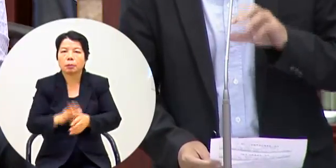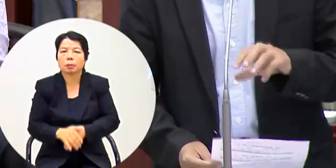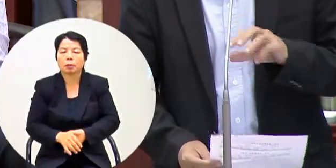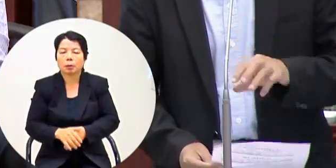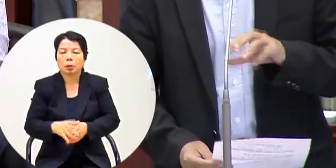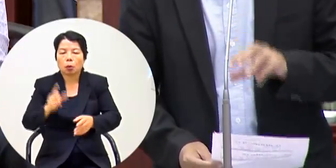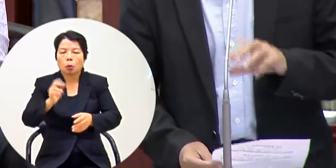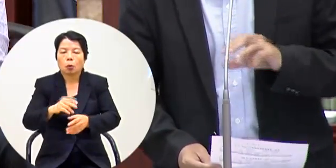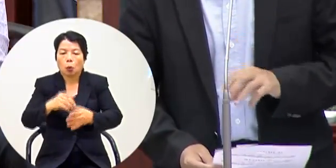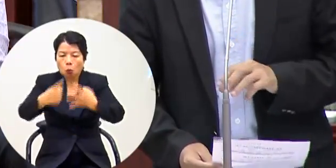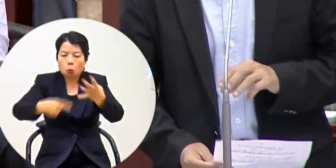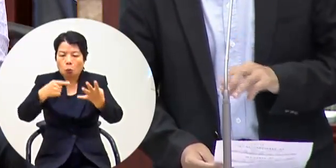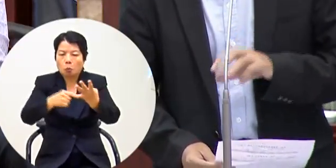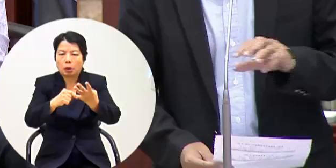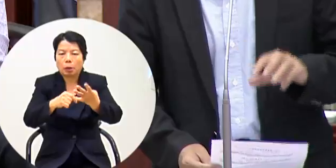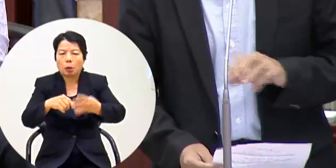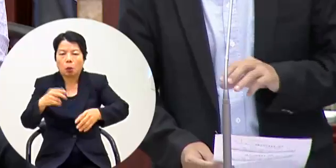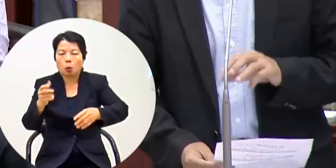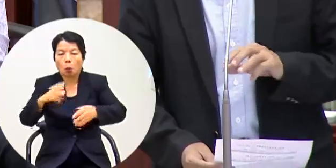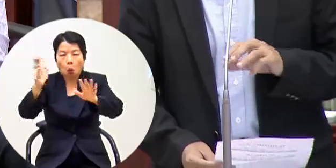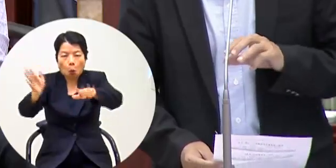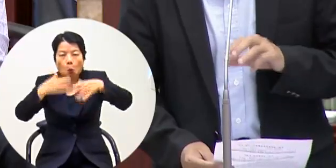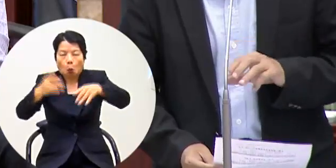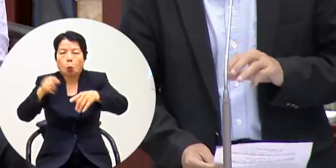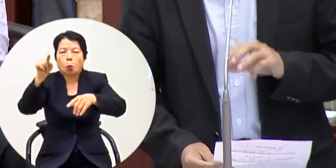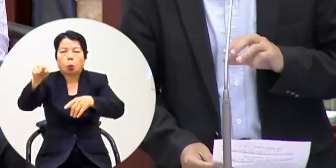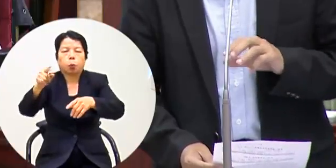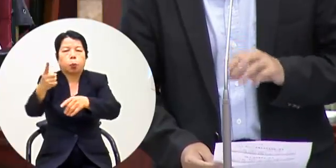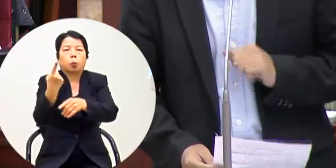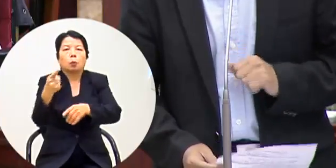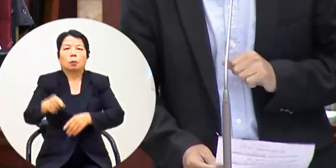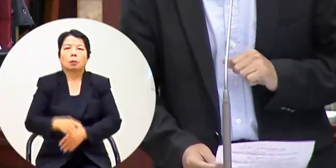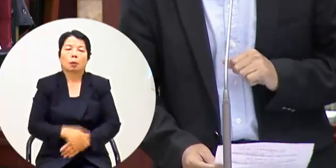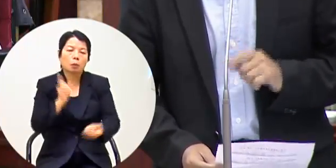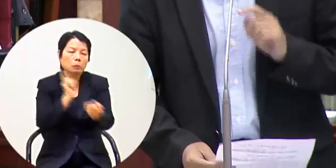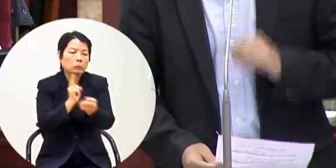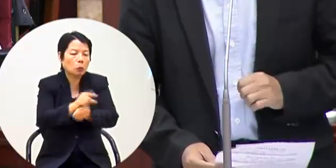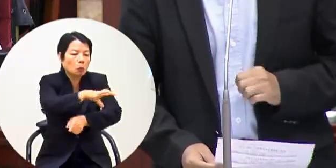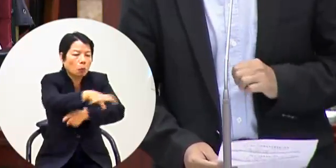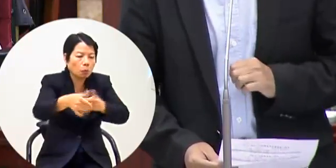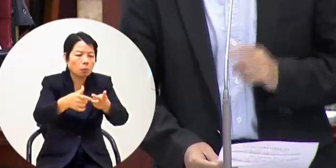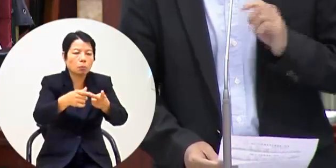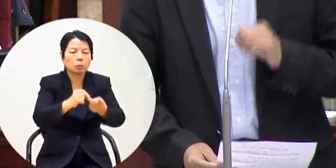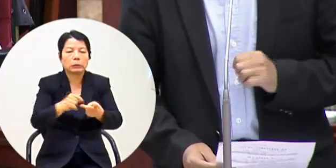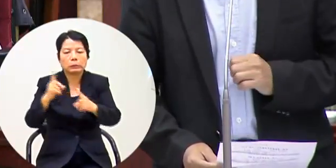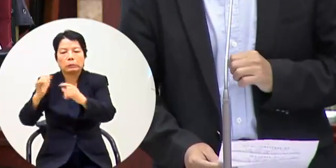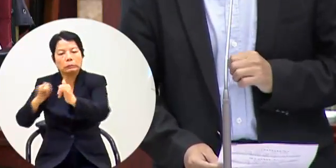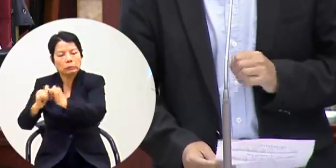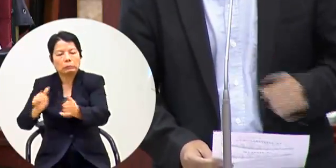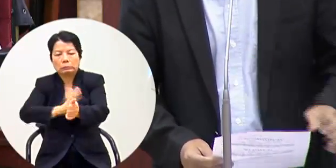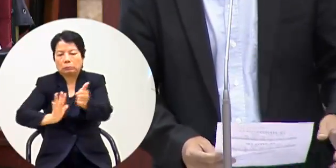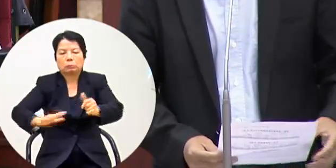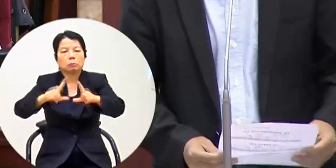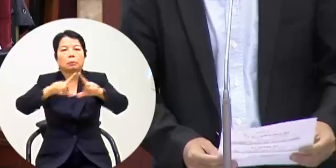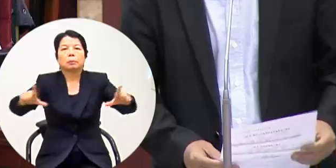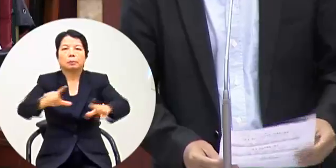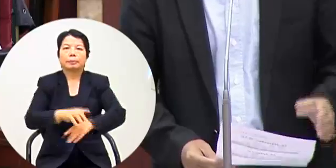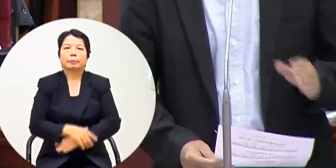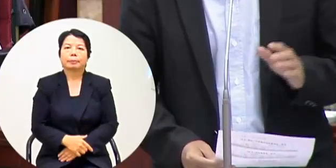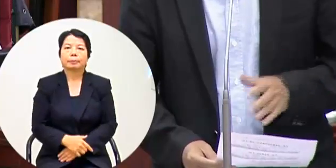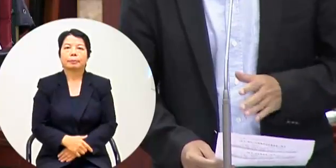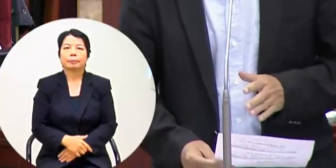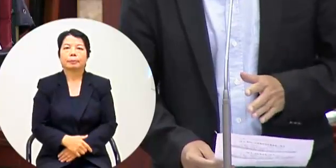也相对对人对我们环境的影响是相对比较大的，所以这个部分是一个很重要的思考的原